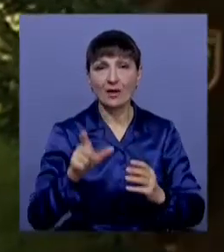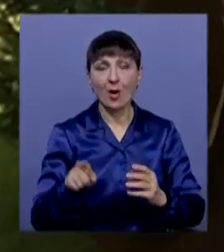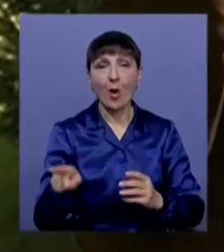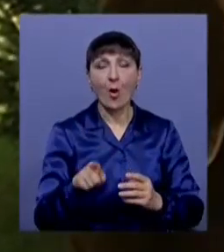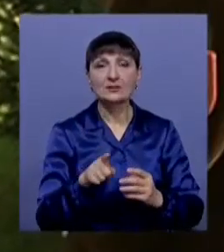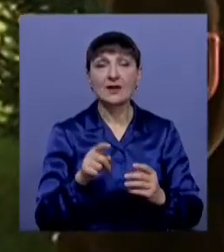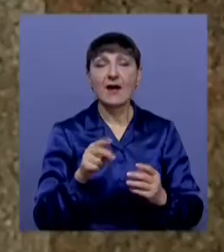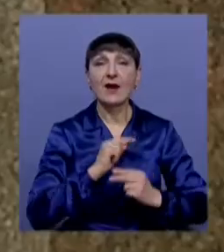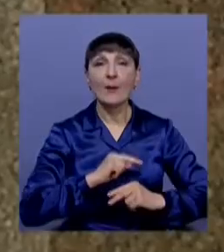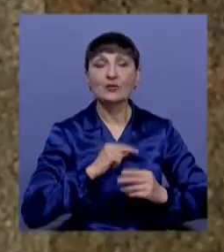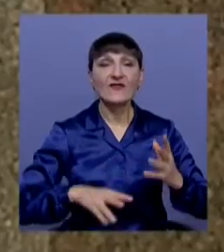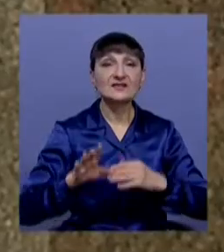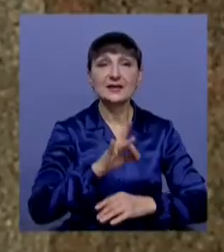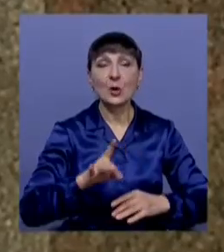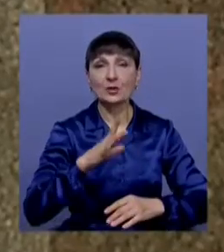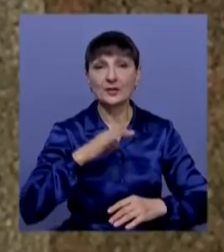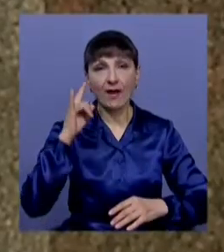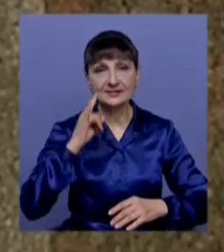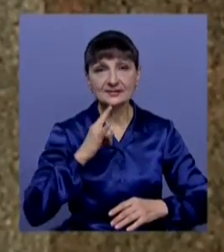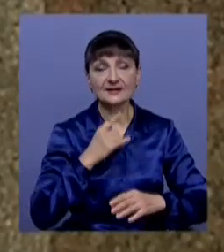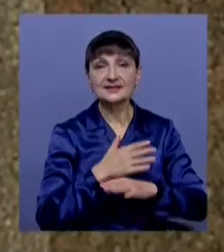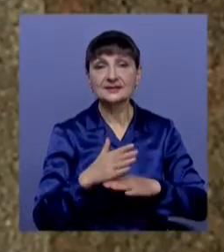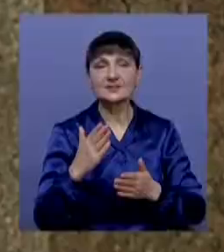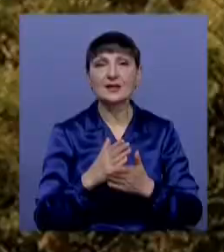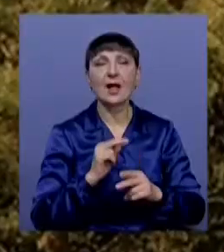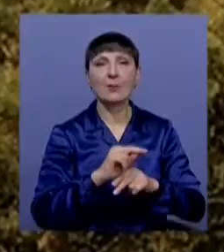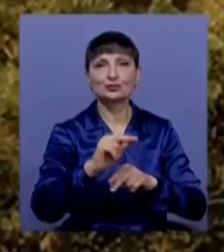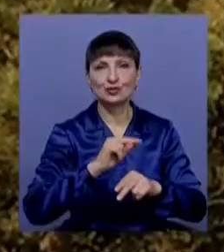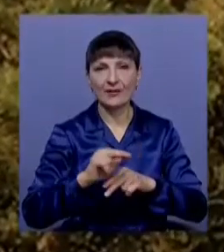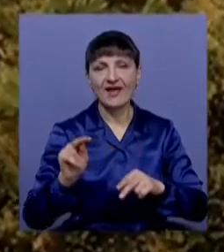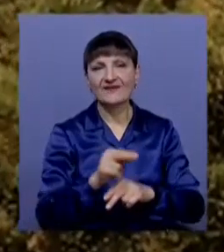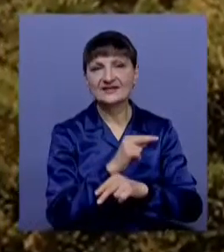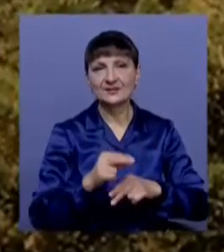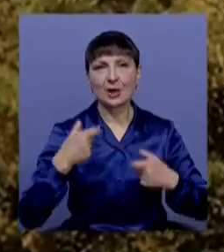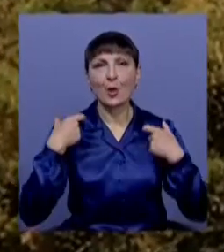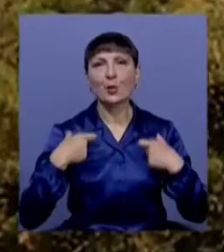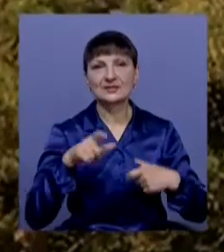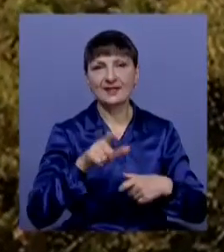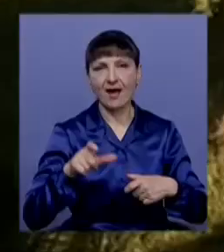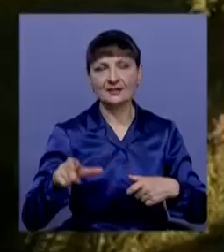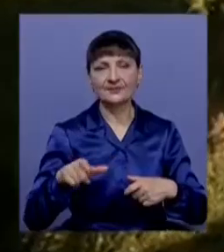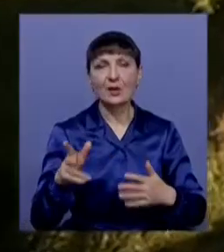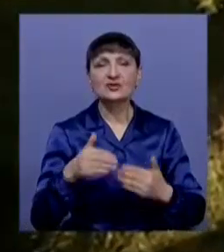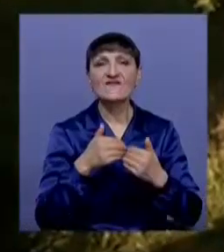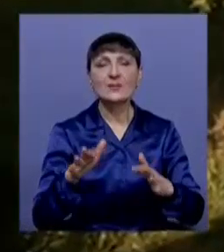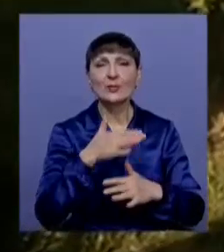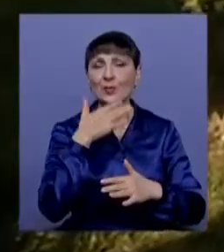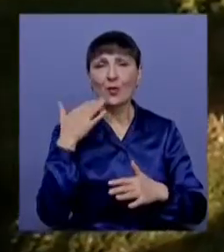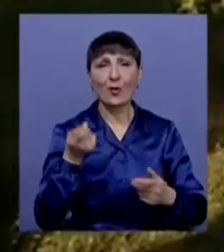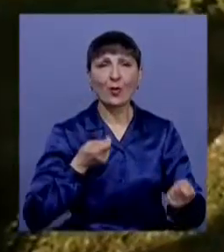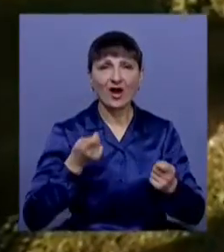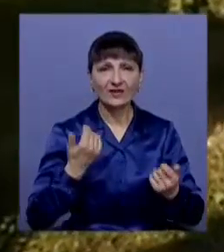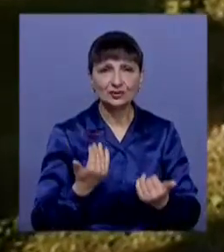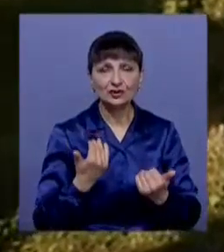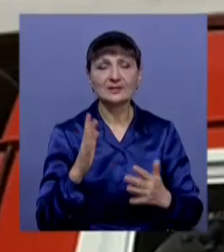боролся со стихией во всех регионах Казахстана, а затем стал наставником и воспитывал курсантов. Из-под его крыла вышло немало руководителей